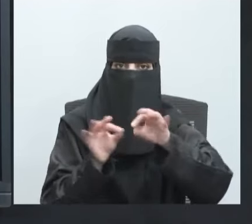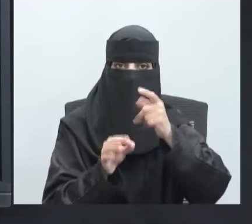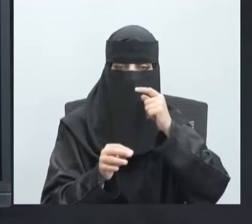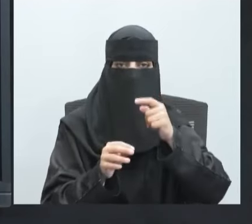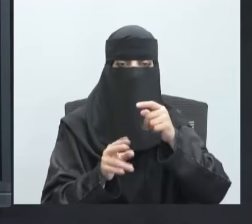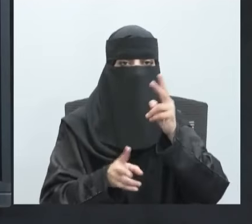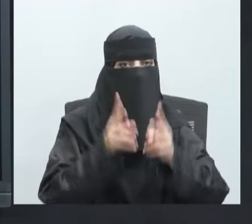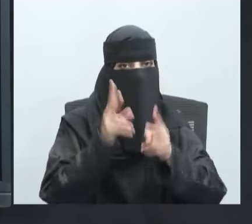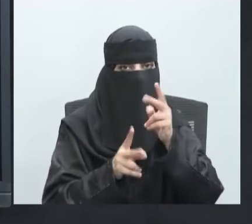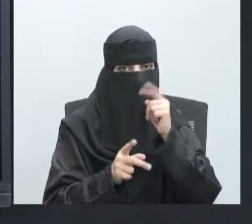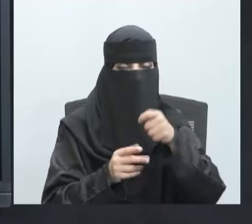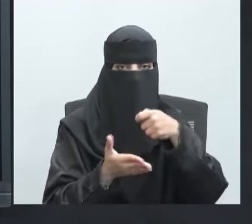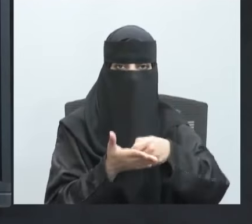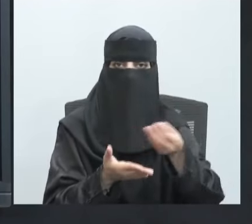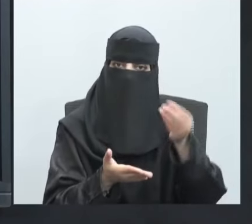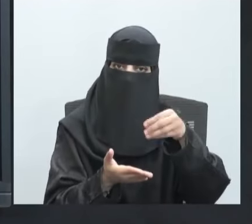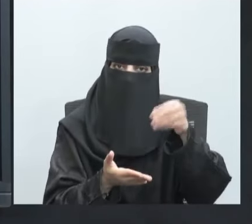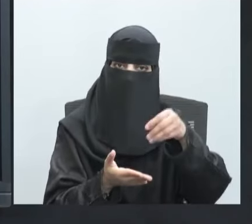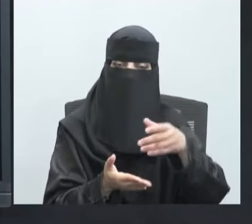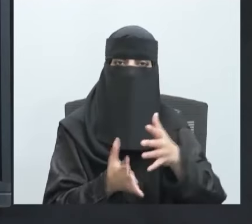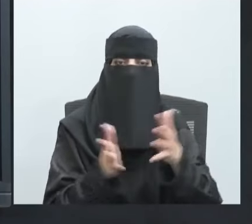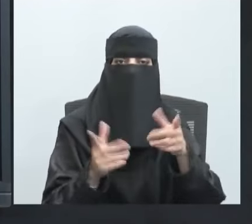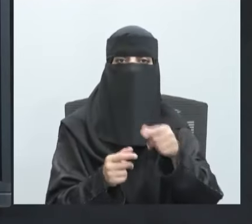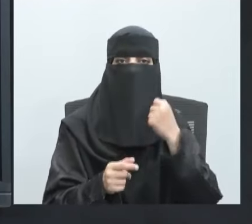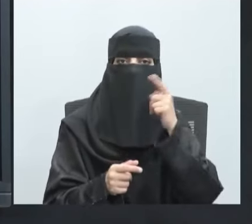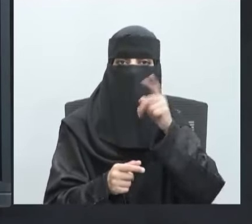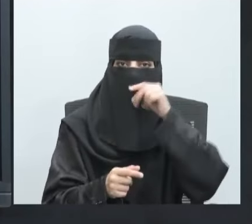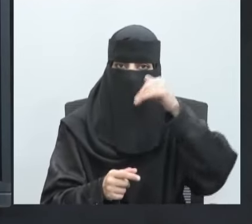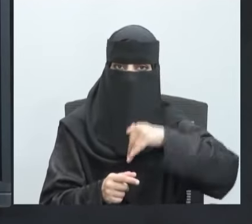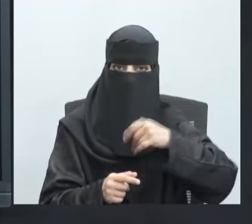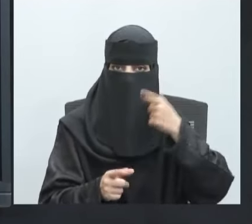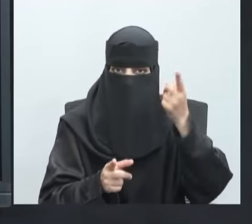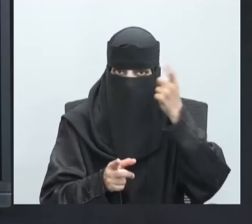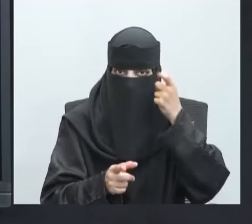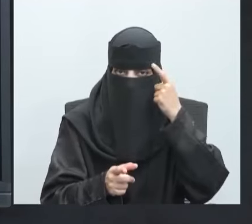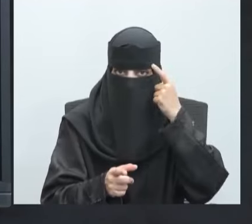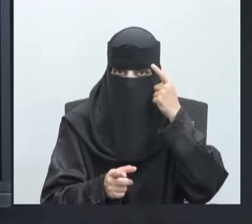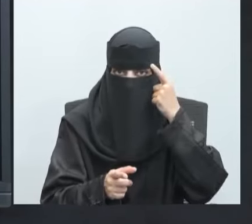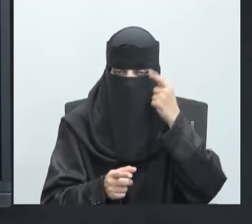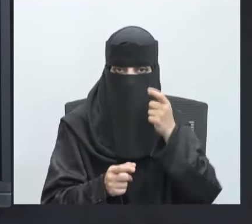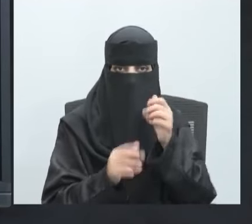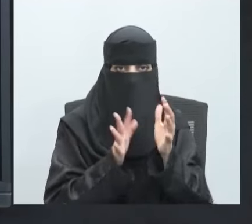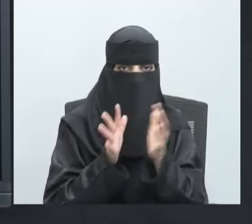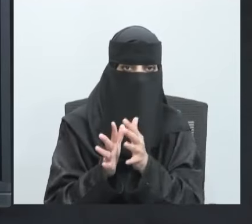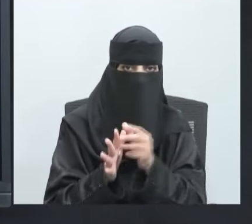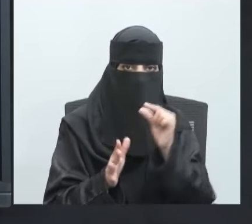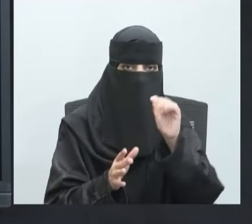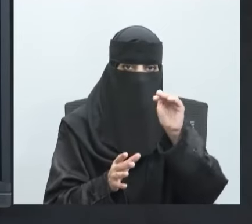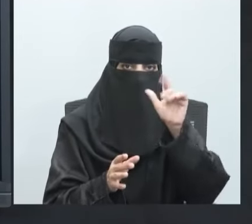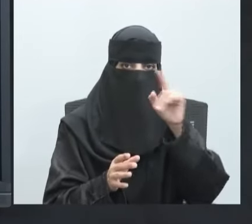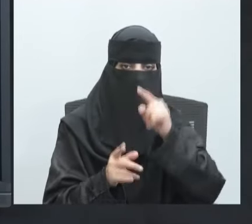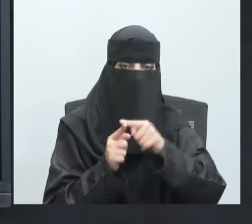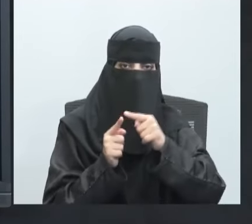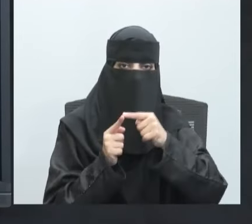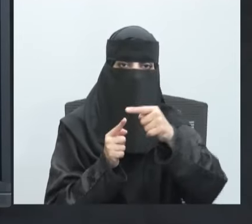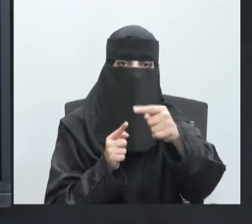المناسبات ونحتاج الى صرف مبالغ بشكل اكبر فنحتاج الى معرفه الدخل الذي لدينا خلال